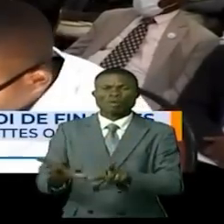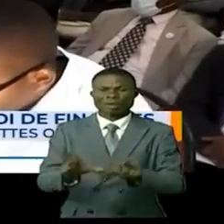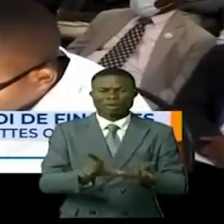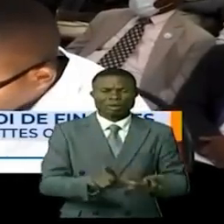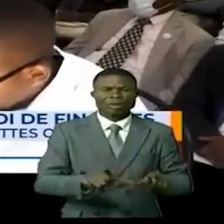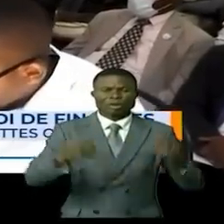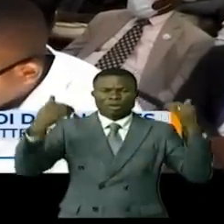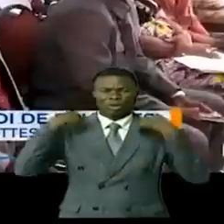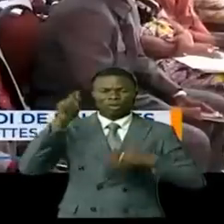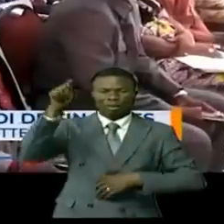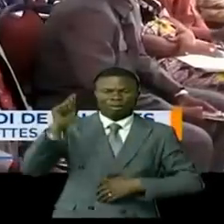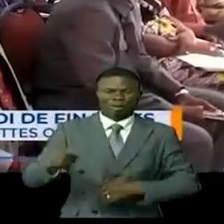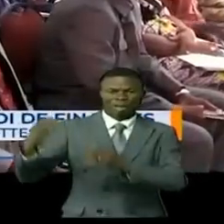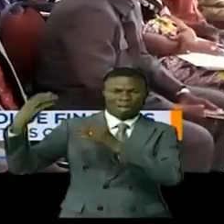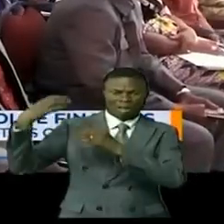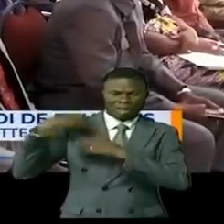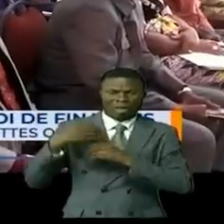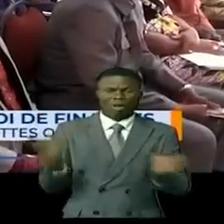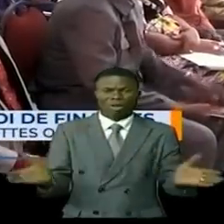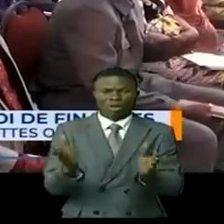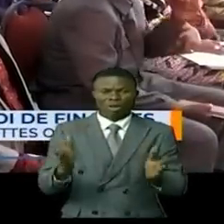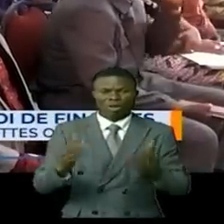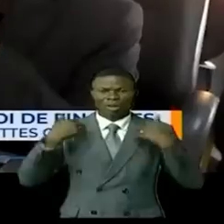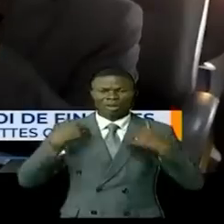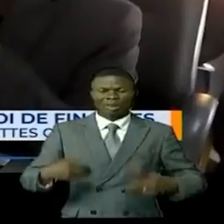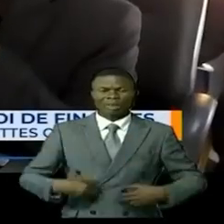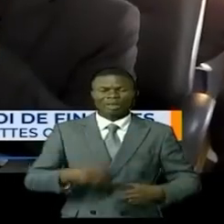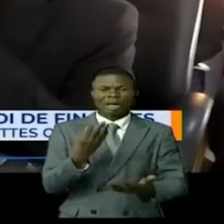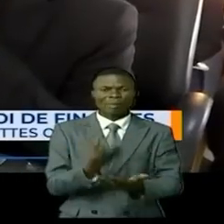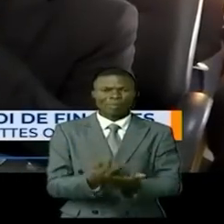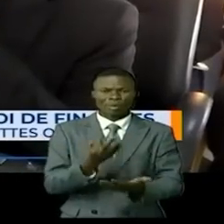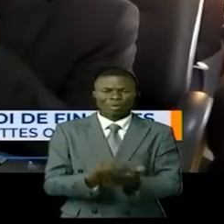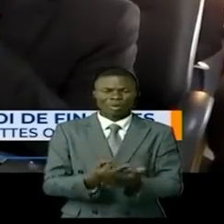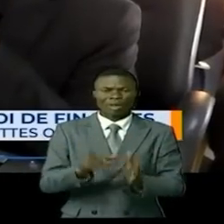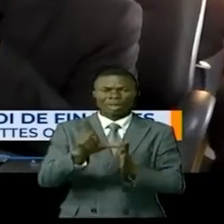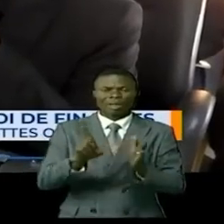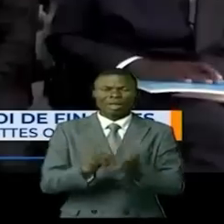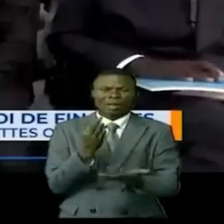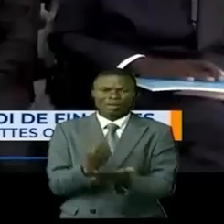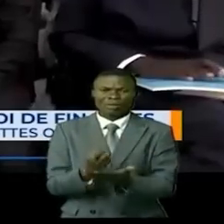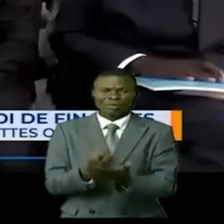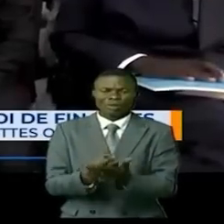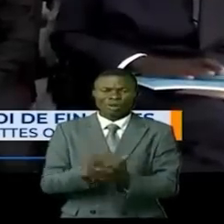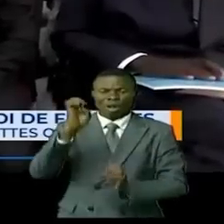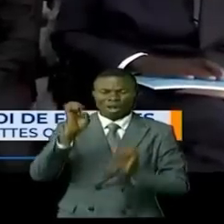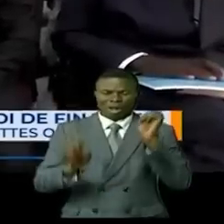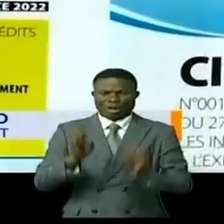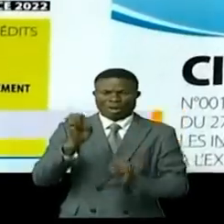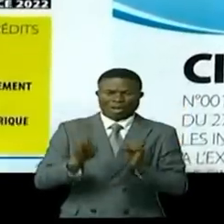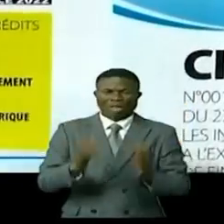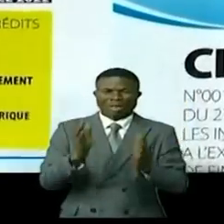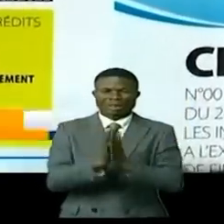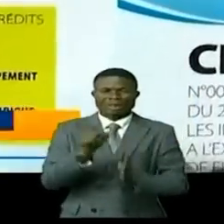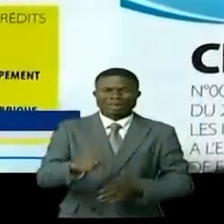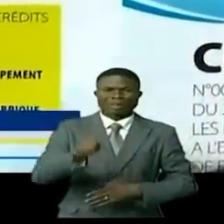chef de division en charge de cadrage et synthèse budgétaire, la loi de finances est évaluée à